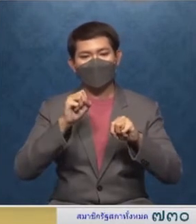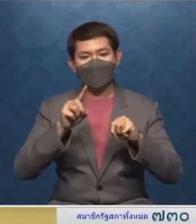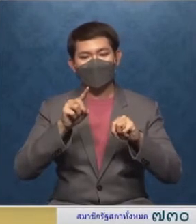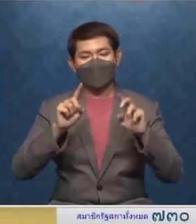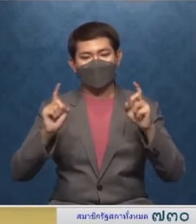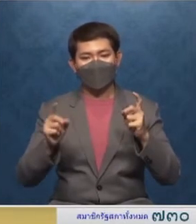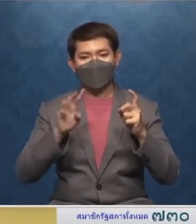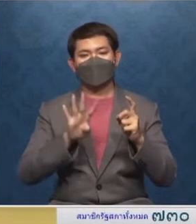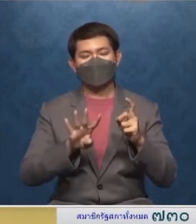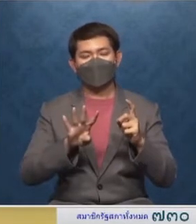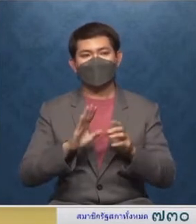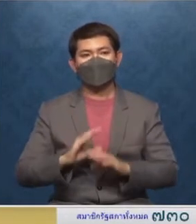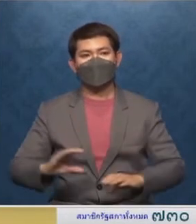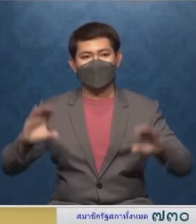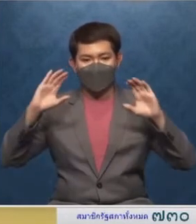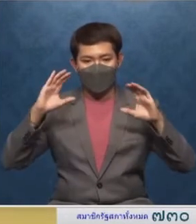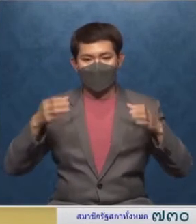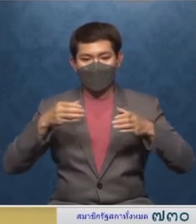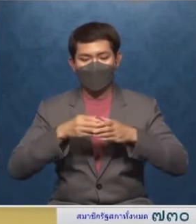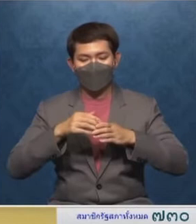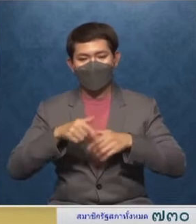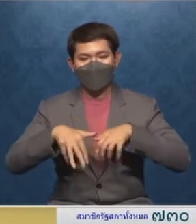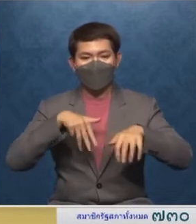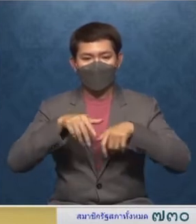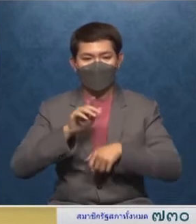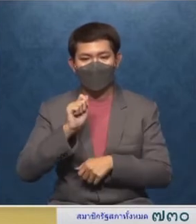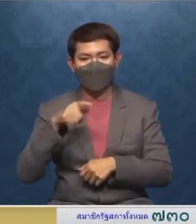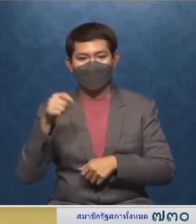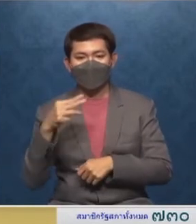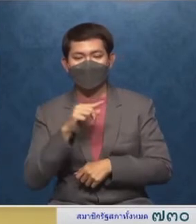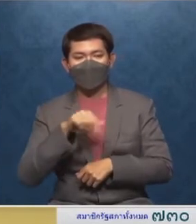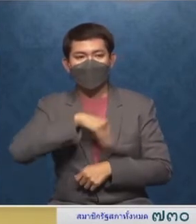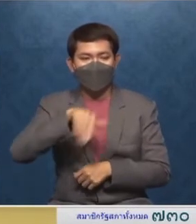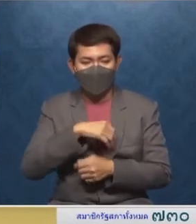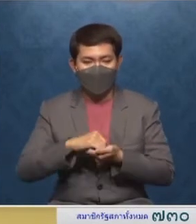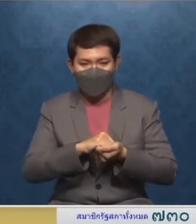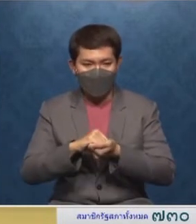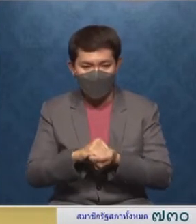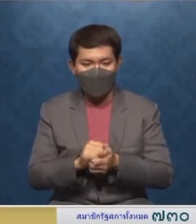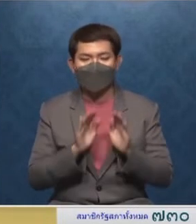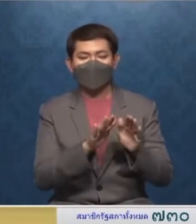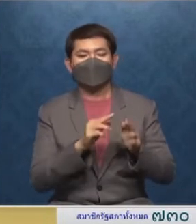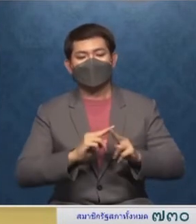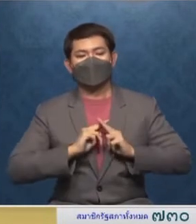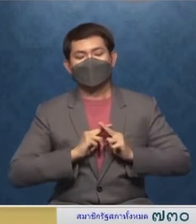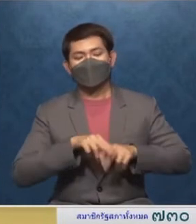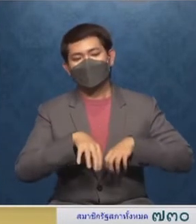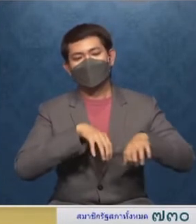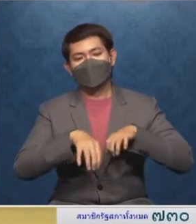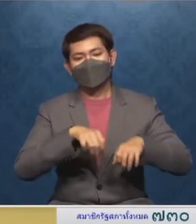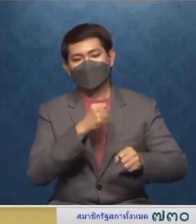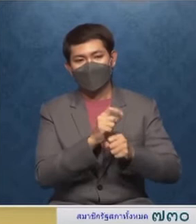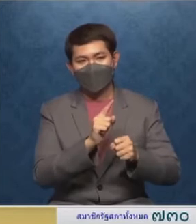ก็รัฐและองค์กรปกครองส่วนท้องถิ่นสามารถเอกให้เอกชนเนี่ยบริหารแล้วก็จัดการแล้วก็ใช้ทรัพยาก